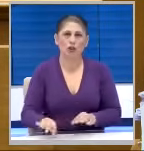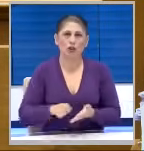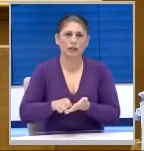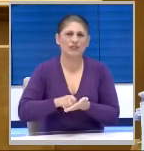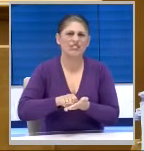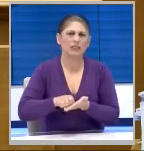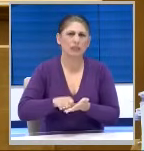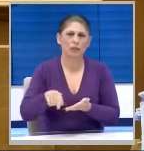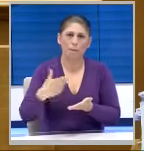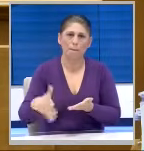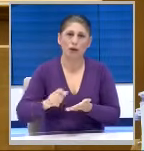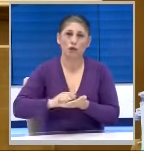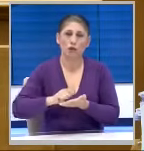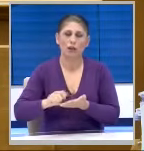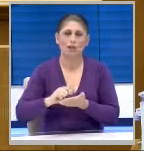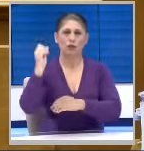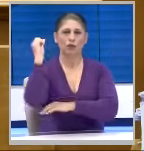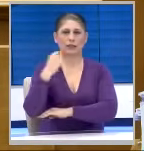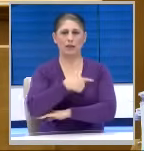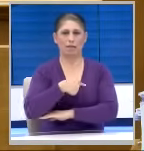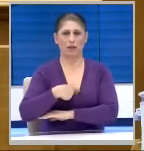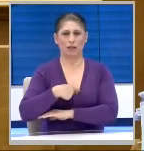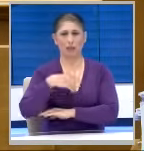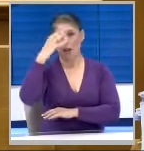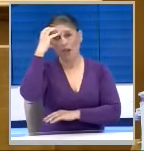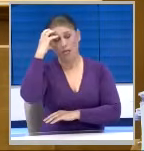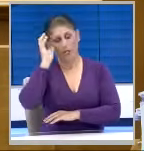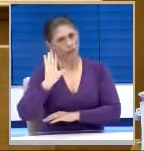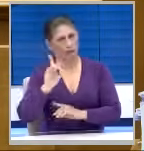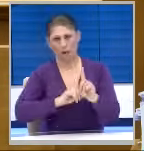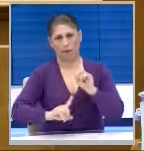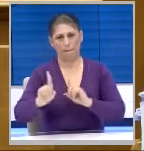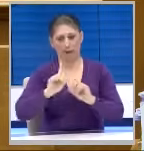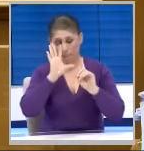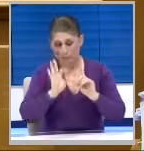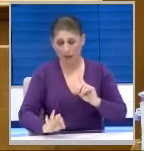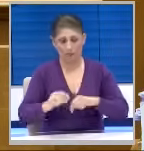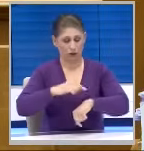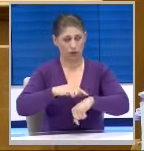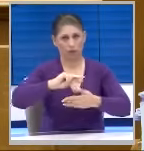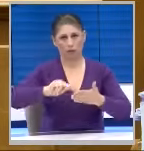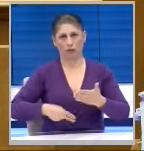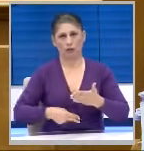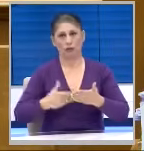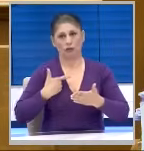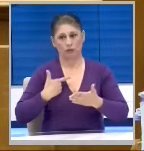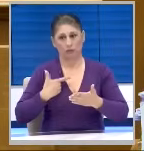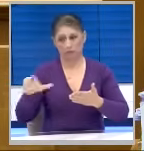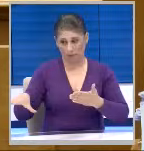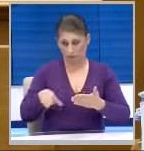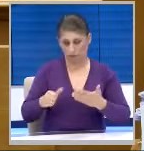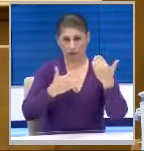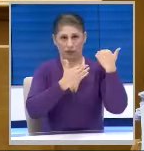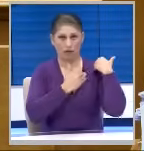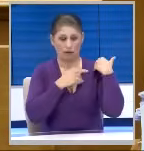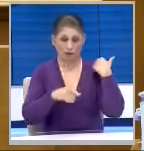στο γραφείο του στα άρχο δεν θυμάμαι ποια ήταν η πραγματική ώρα που υπογράψαμε ότι παρέλαβα